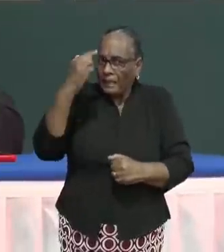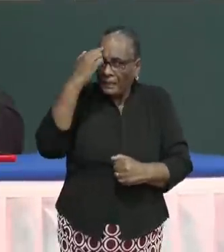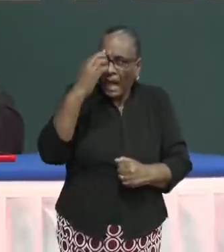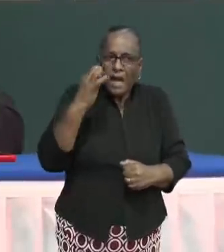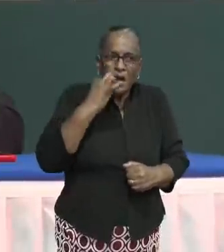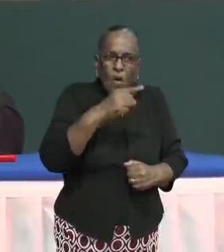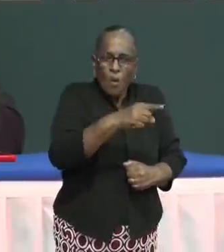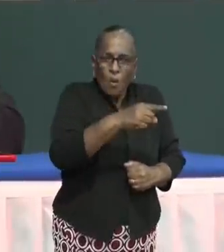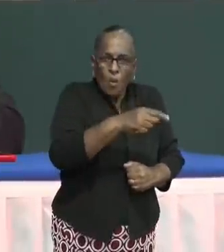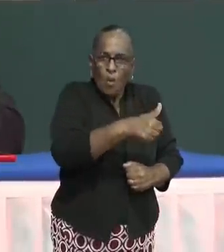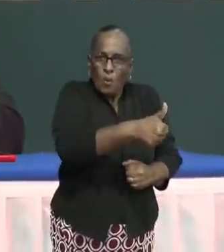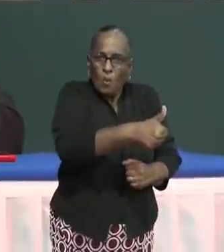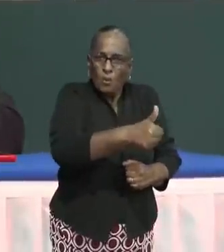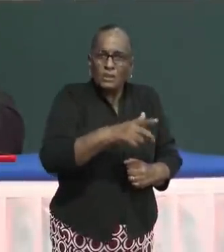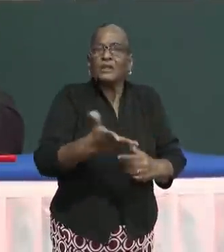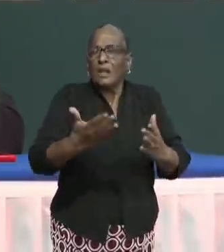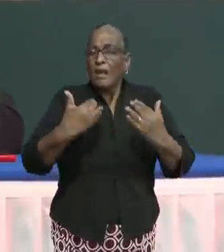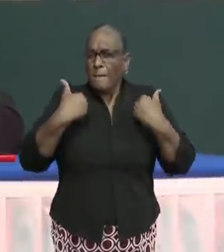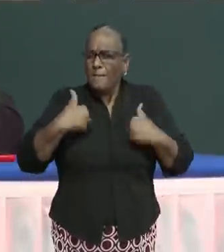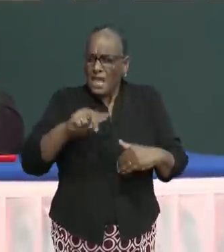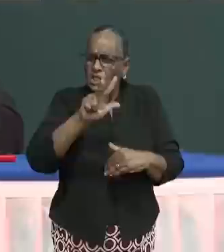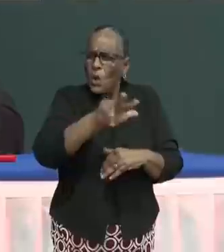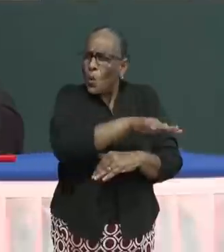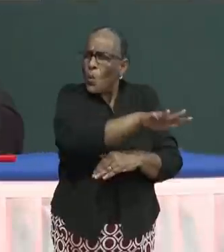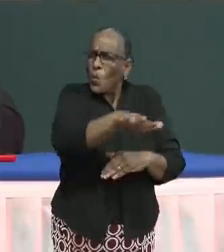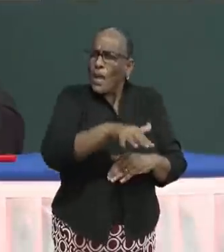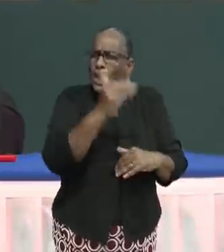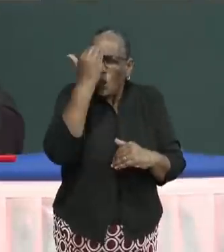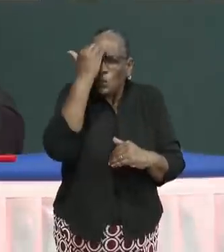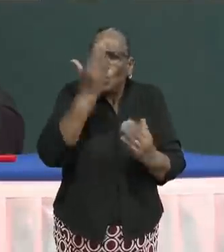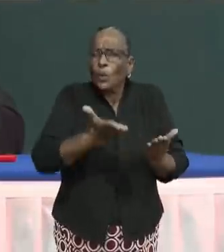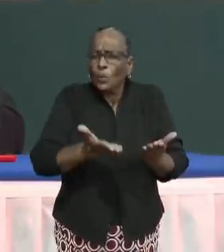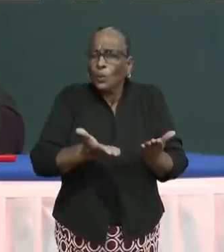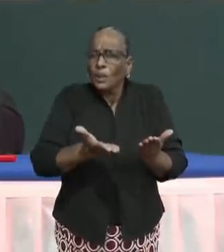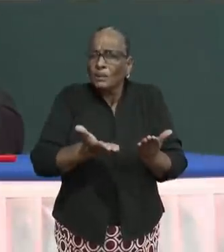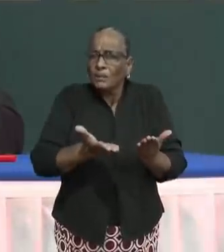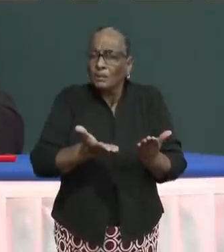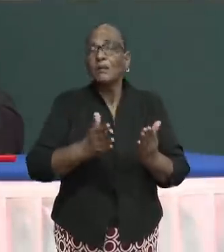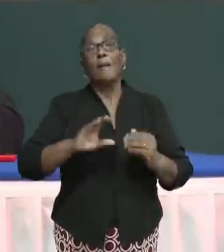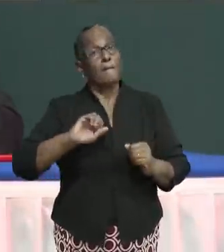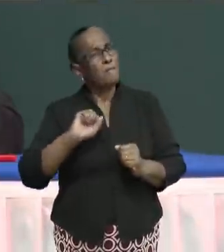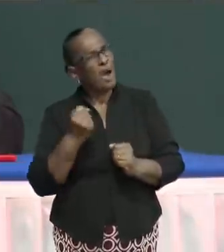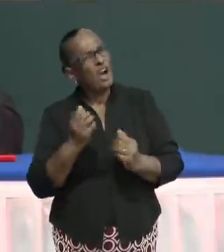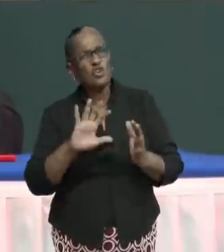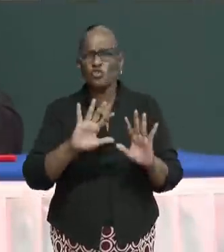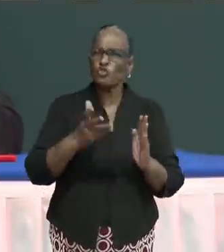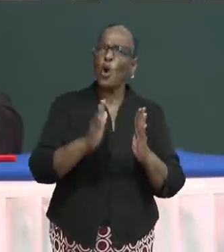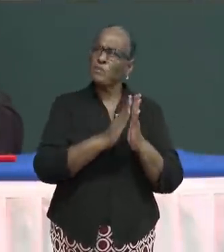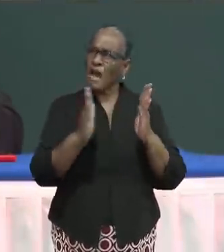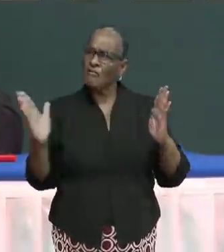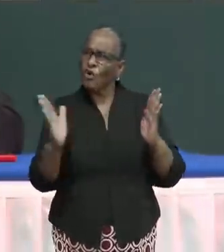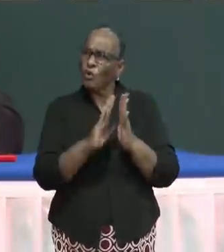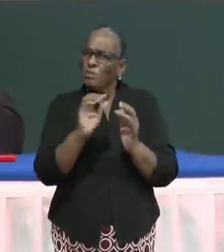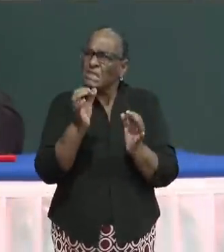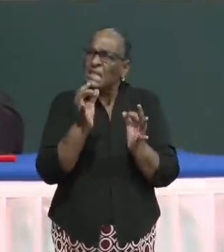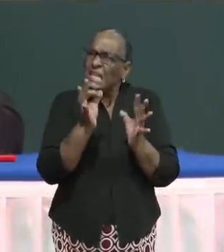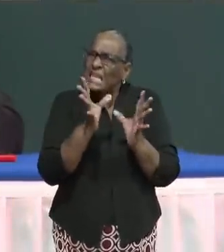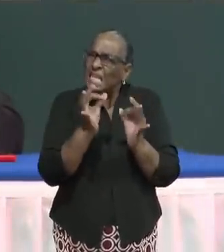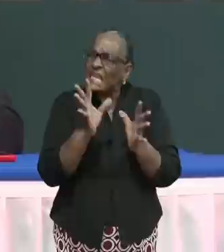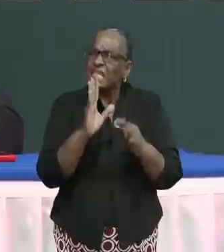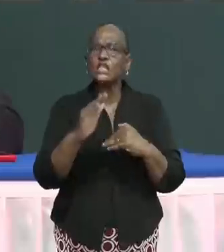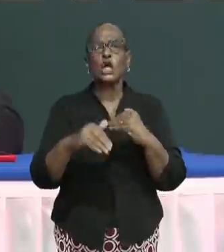burgers. Nang a sociaal swakke huishoudens. Natuurlijk, man sang kam sa, in a afgelopen periode, diti,